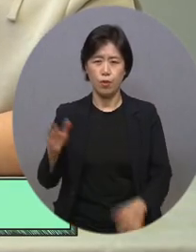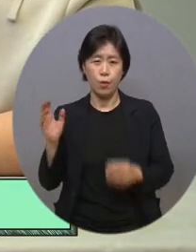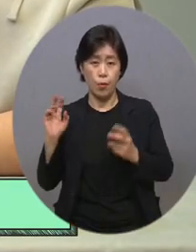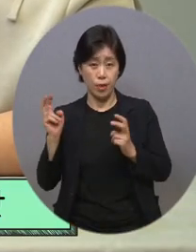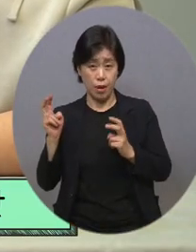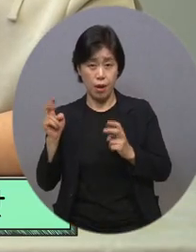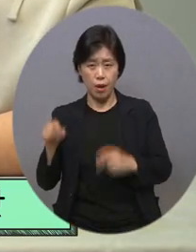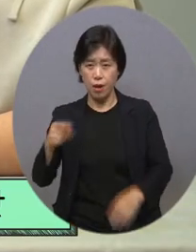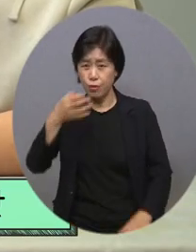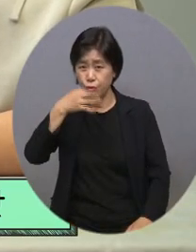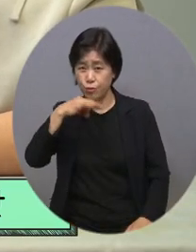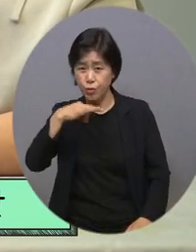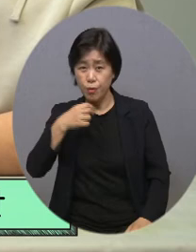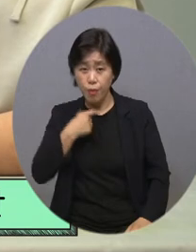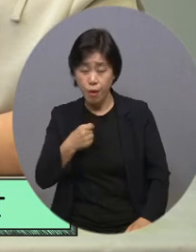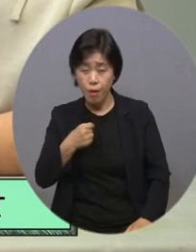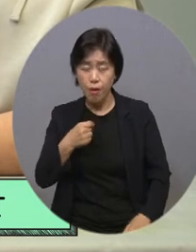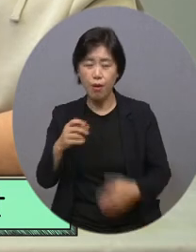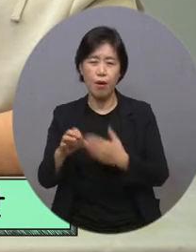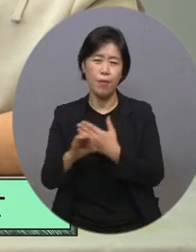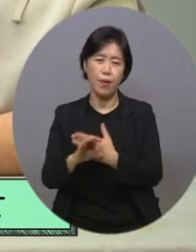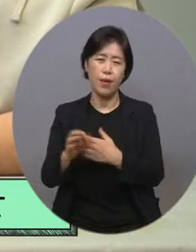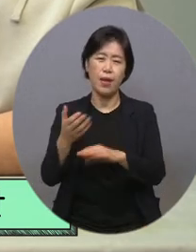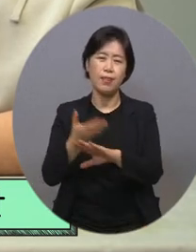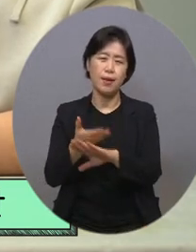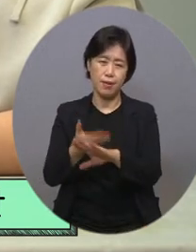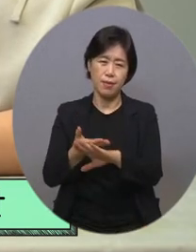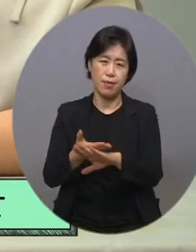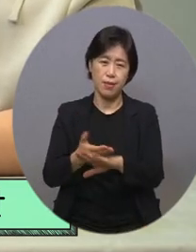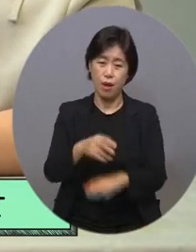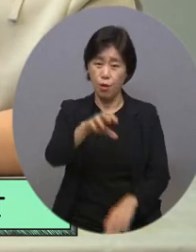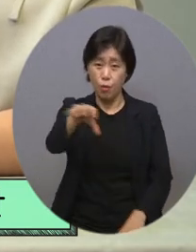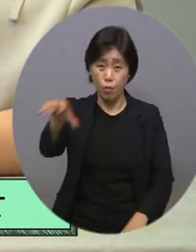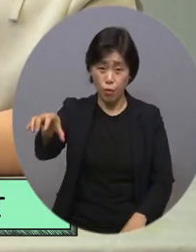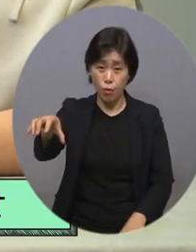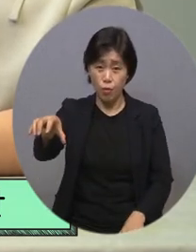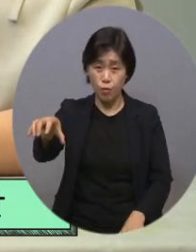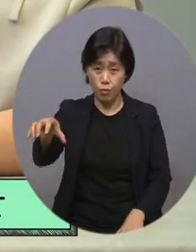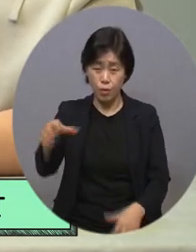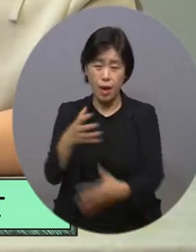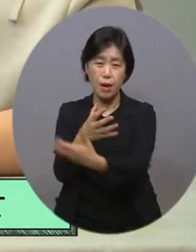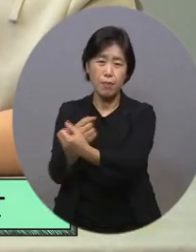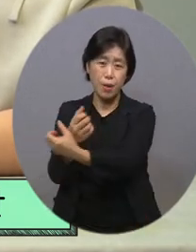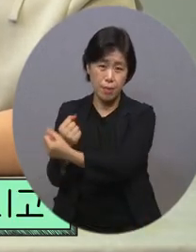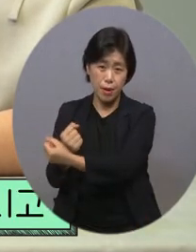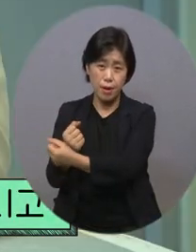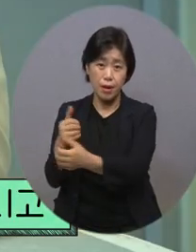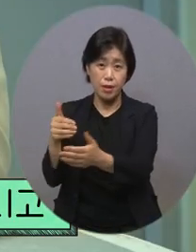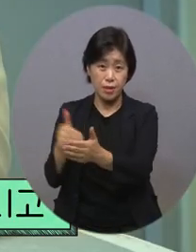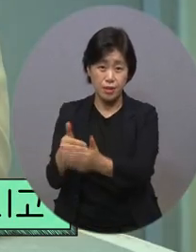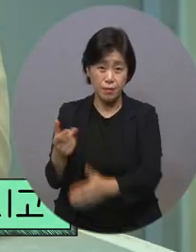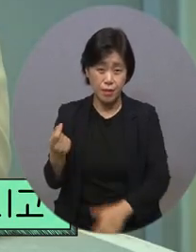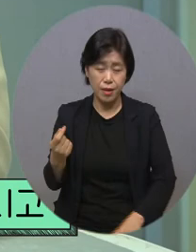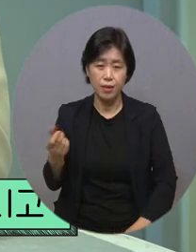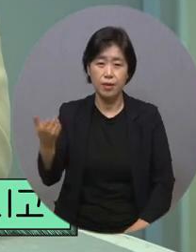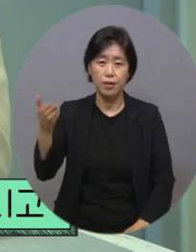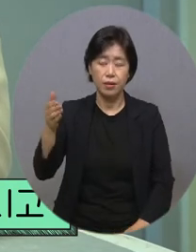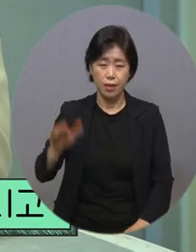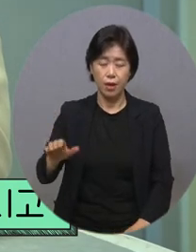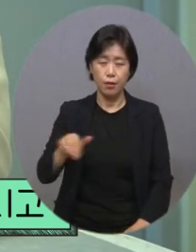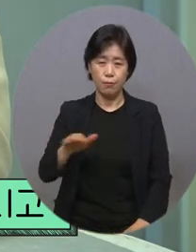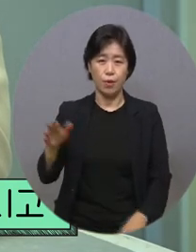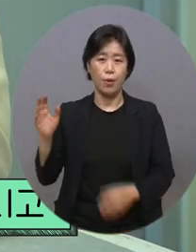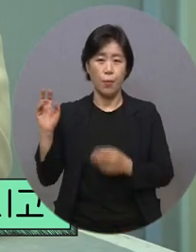하고자 하면 뭐 다른 다른 그런 생산 업체들을 선택을 할 수도 있지만 어찌됐건